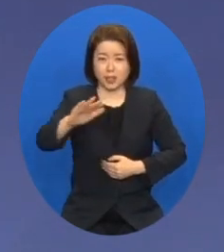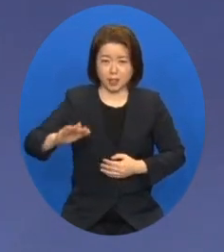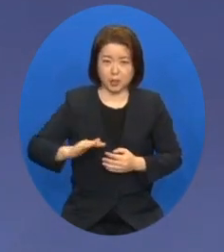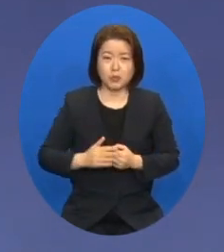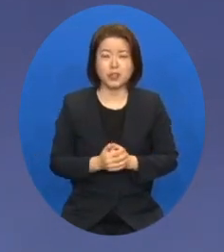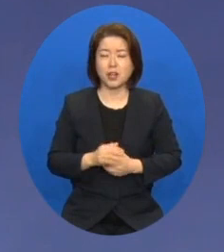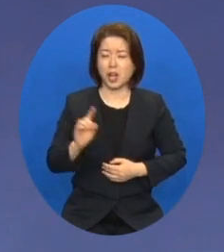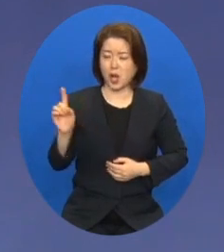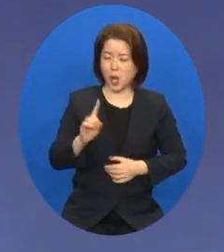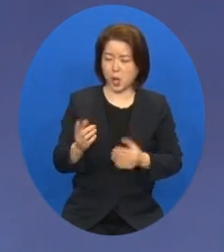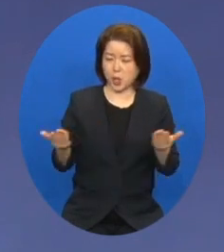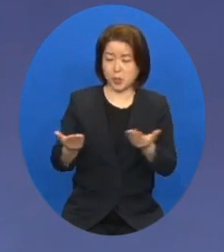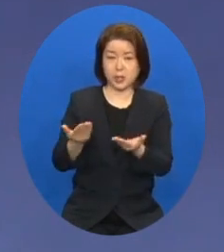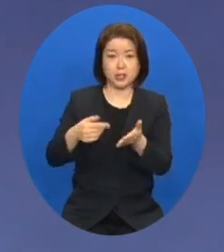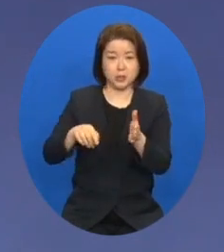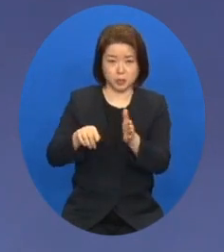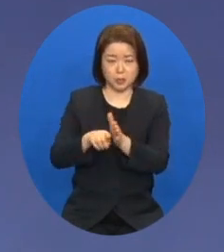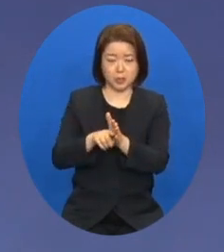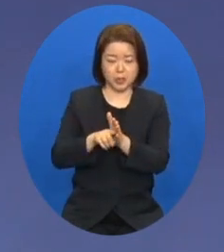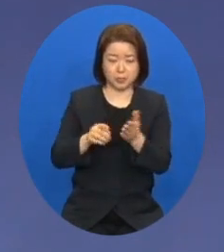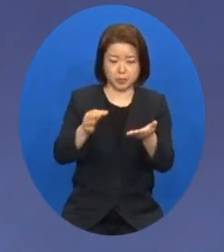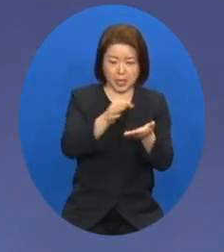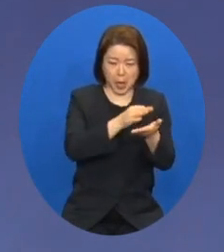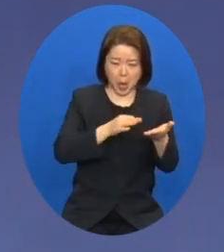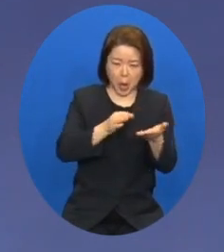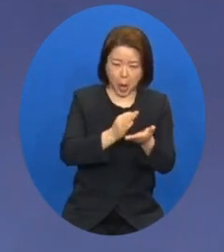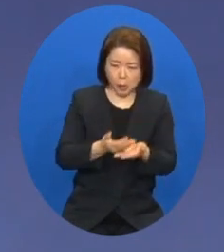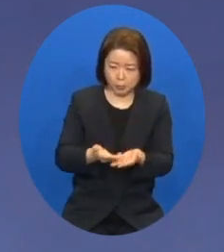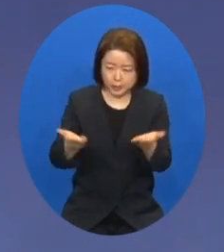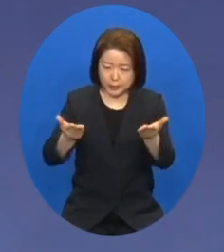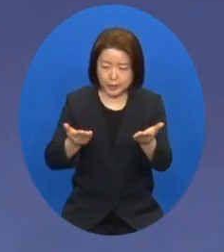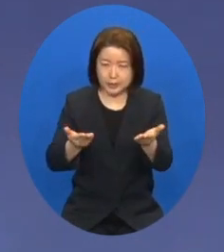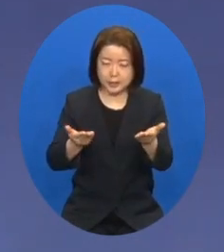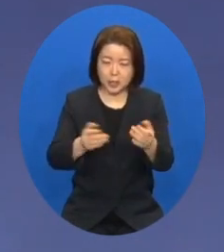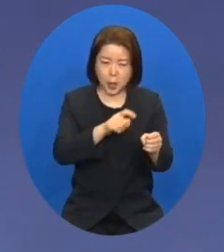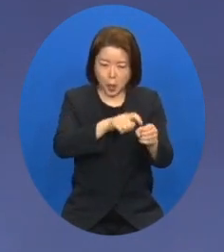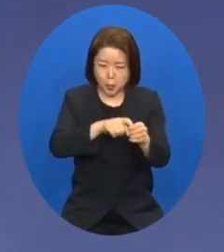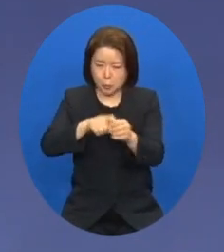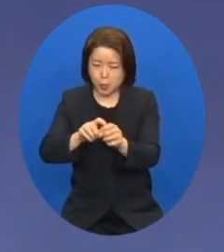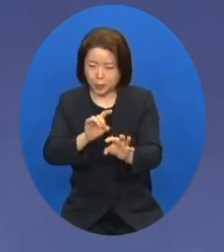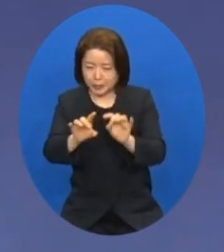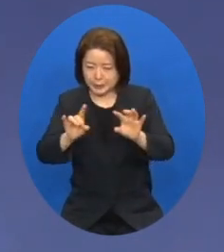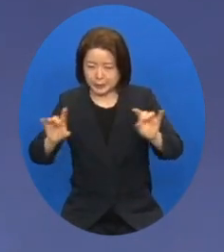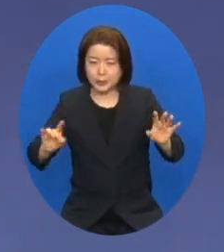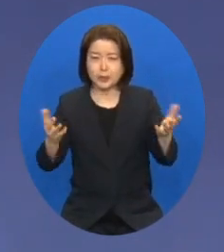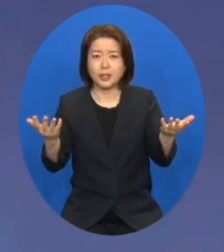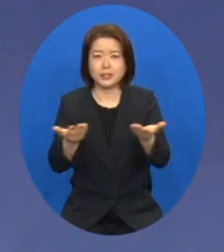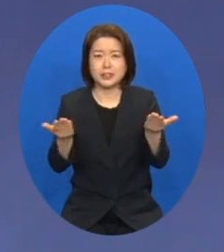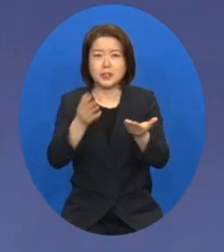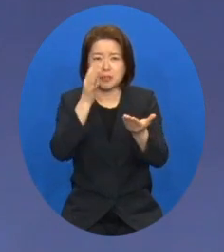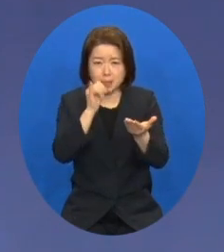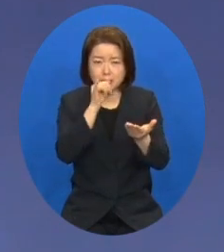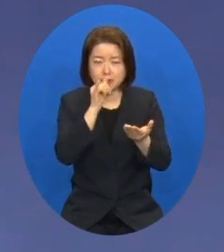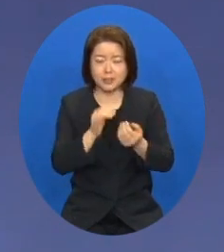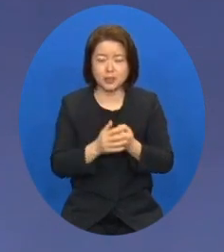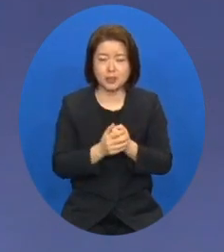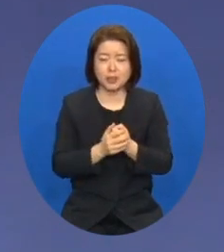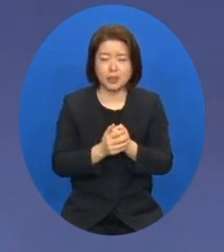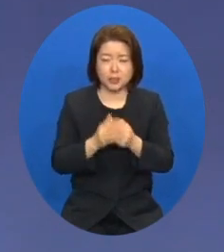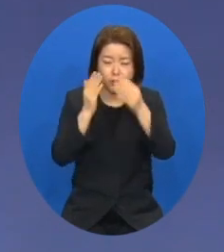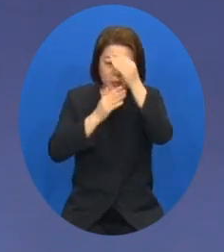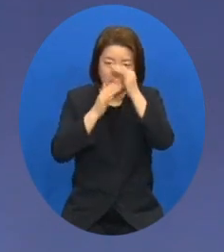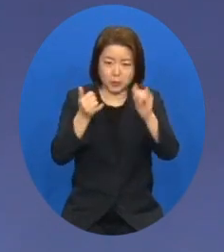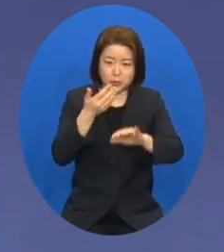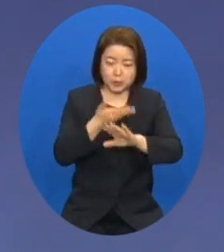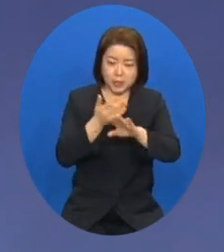어떤 일을 위해서 헌금하는 것이 여러 종류가 있지만 그 중에서 특별히 성도들을 또 다른